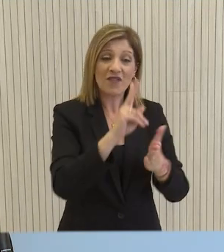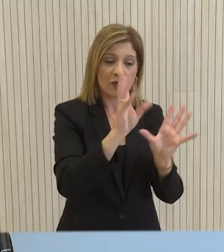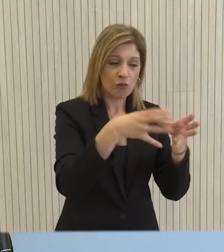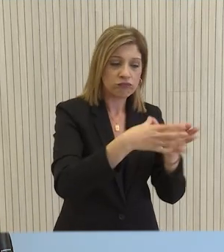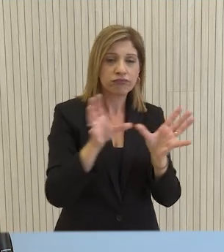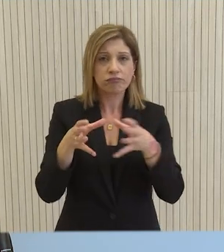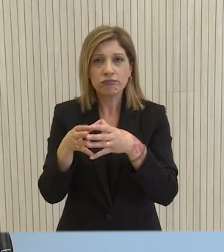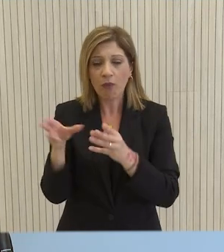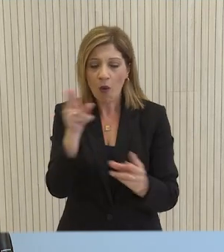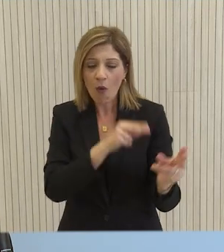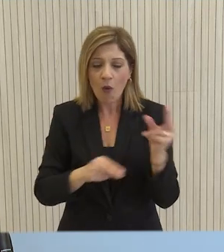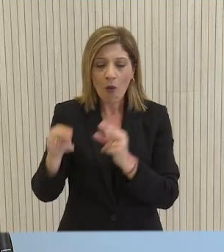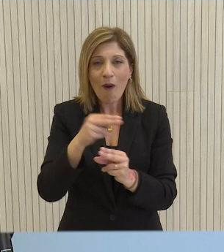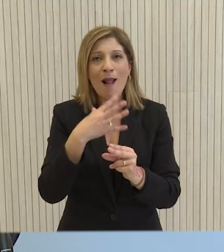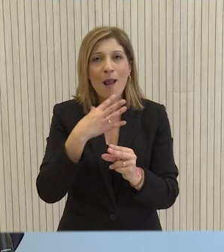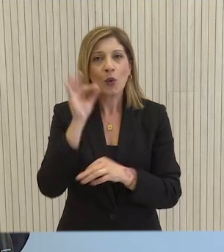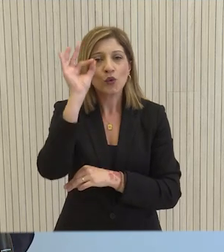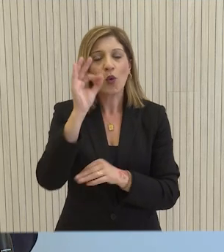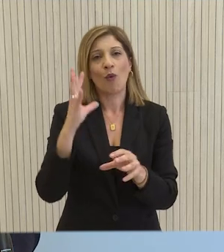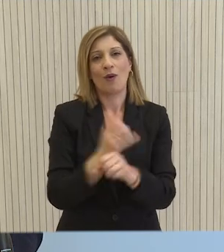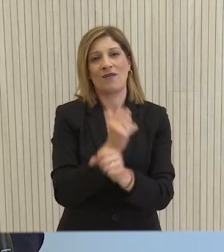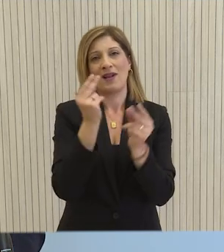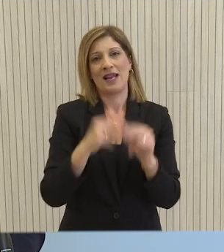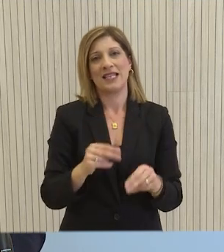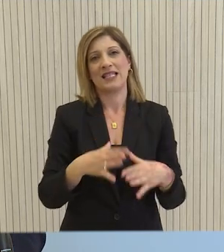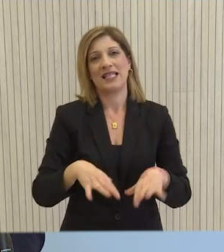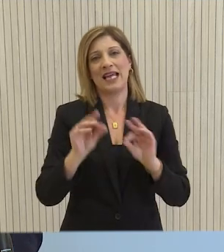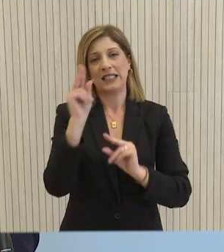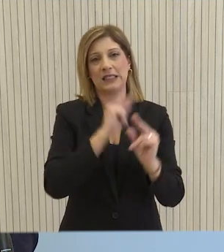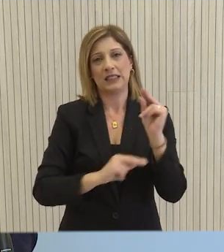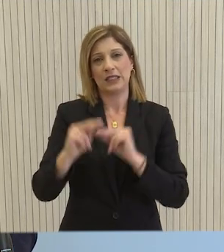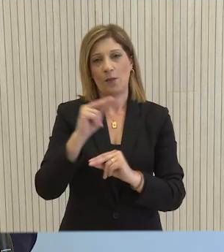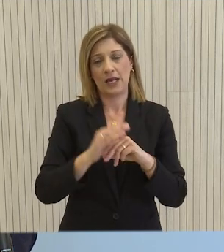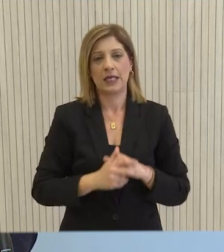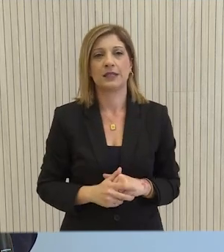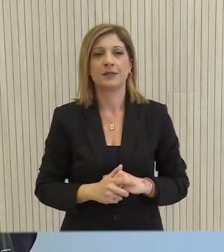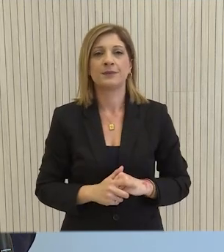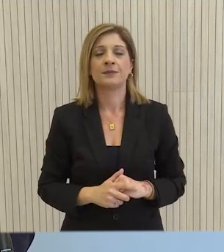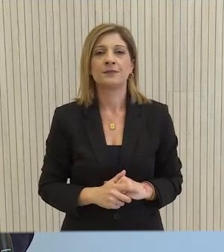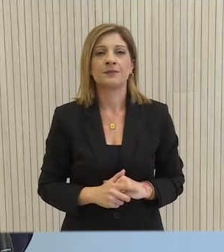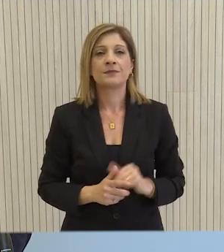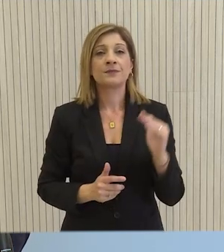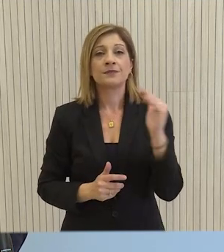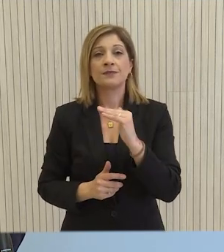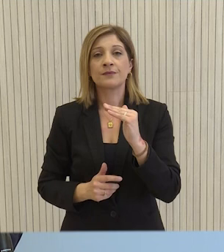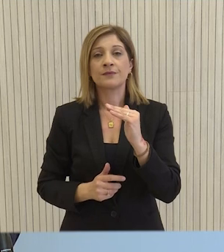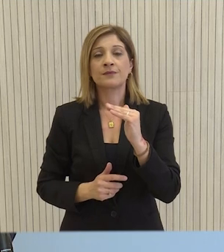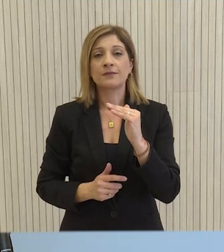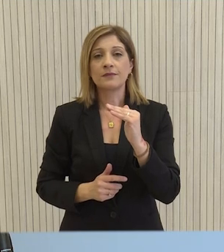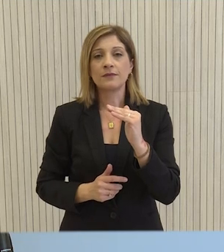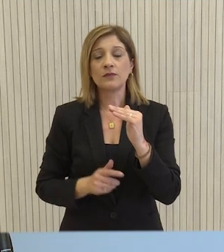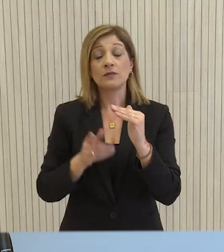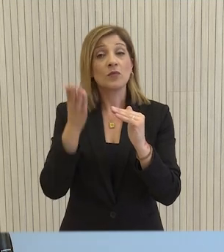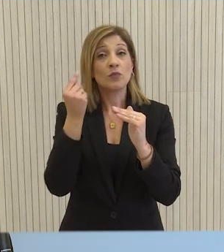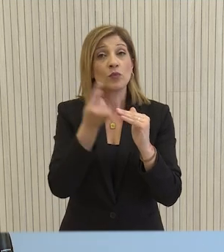ούτως ώστε να είναι πιο αποδοτική, αν θέλετε, αυτή η διερεύνηση της προοπτικής της επανέναρξης των διαπραγματεύσεων. Κύριε Πρόσωπε, είχε συνειδήσει